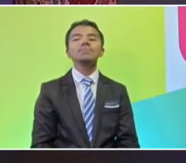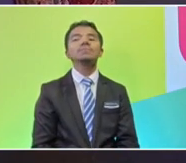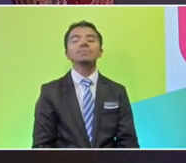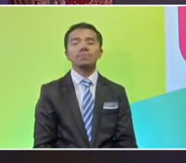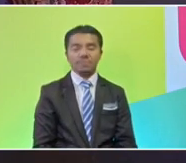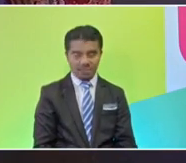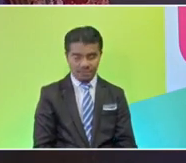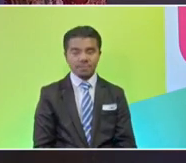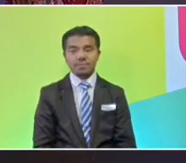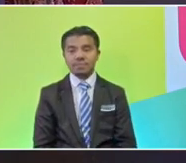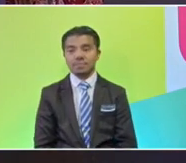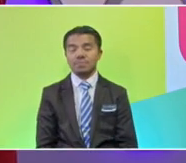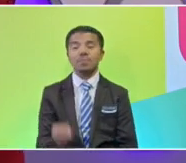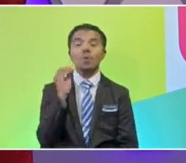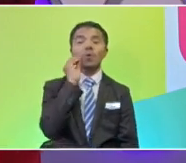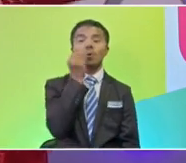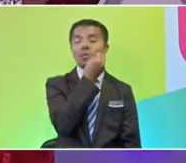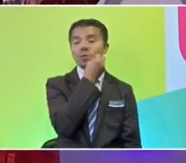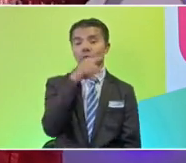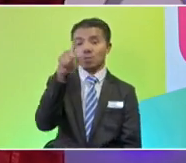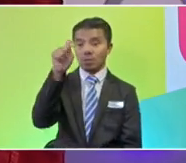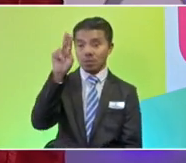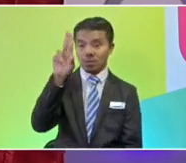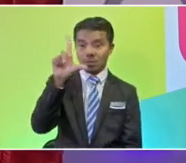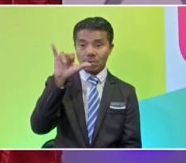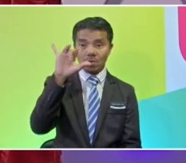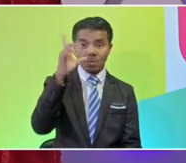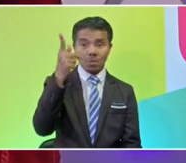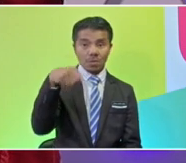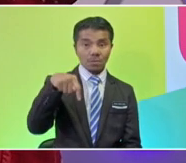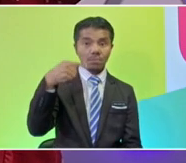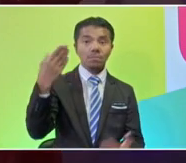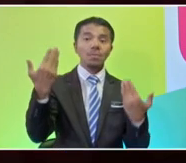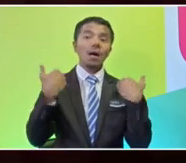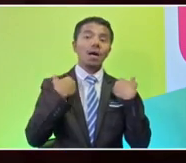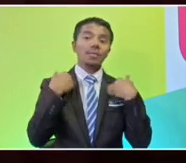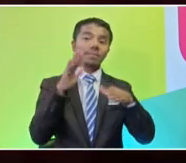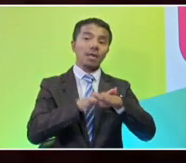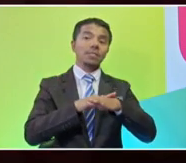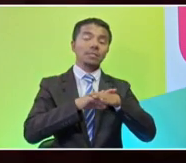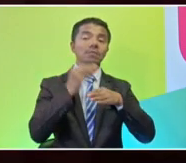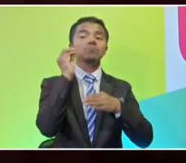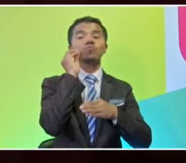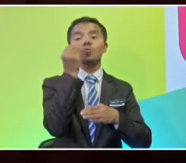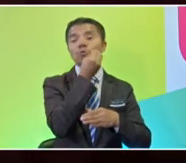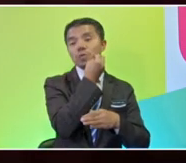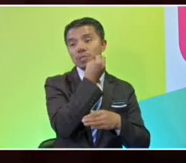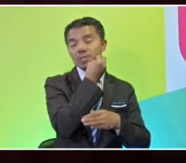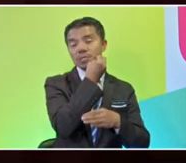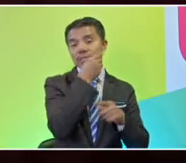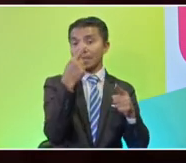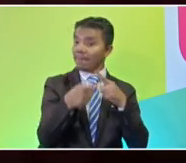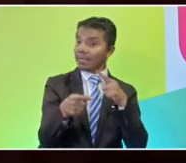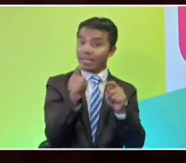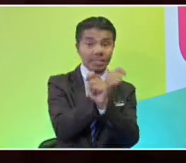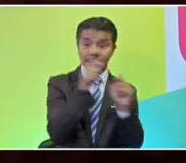jadi bunga tulip nih biji bunga tuli itu tapi tidak berbuah